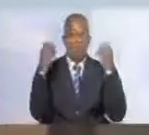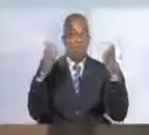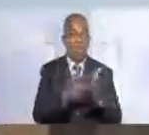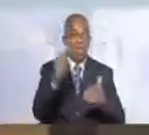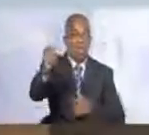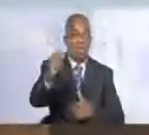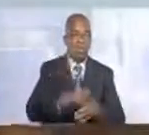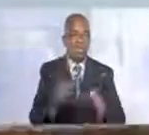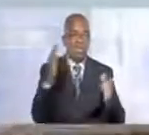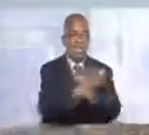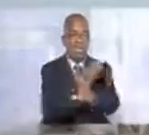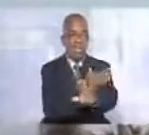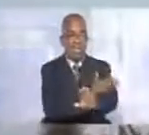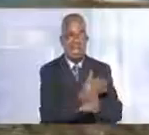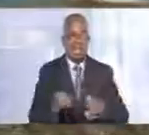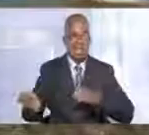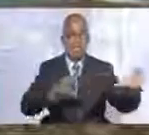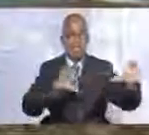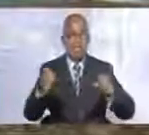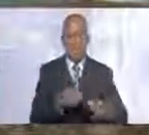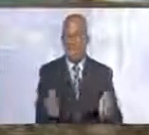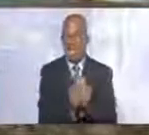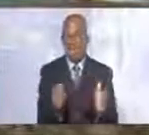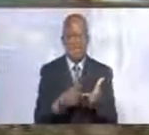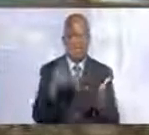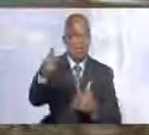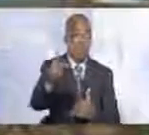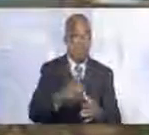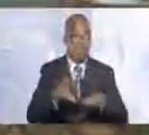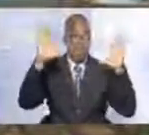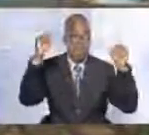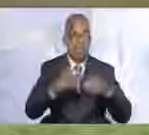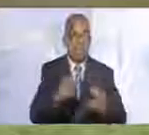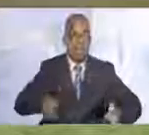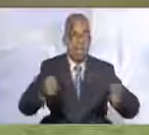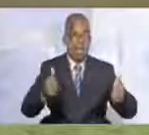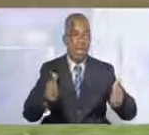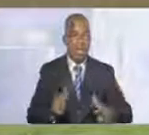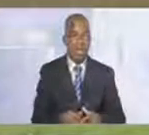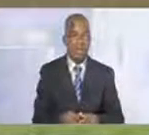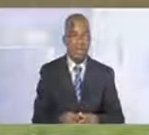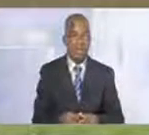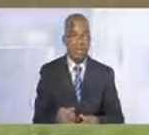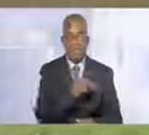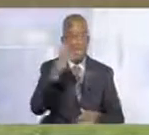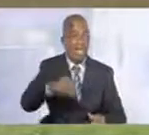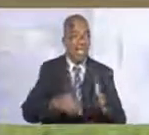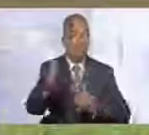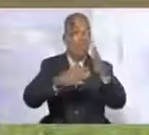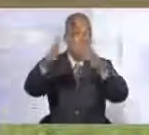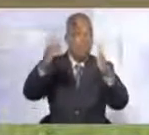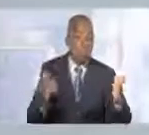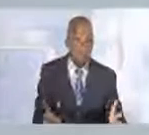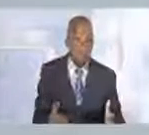cours de réalisation. Si grâce au programme présidentiel d'urgence, plusieurs écoles et centres de santé ont été construits ou réhabilités avec des villages